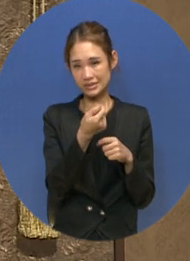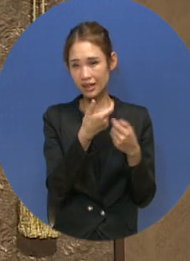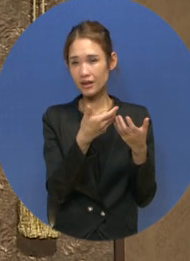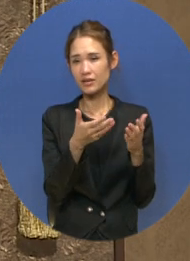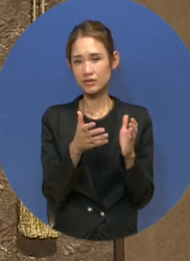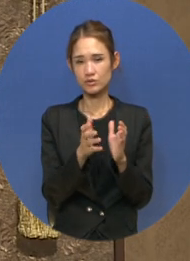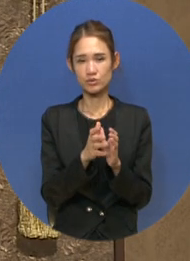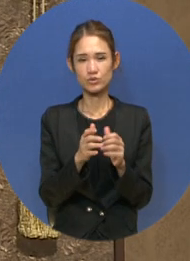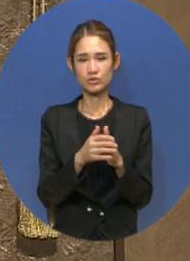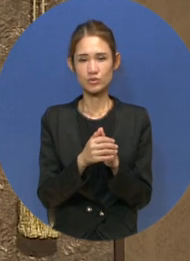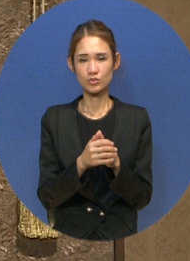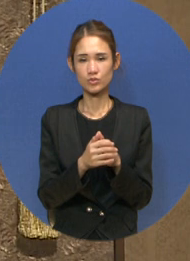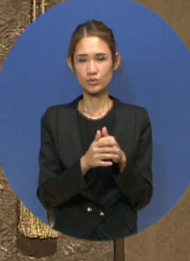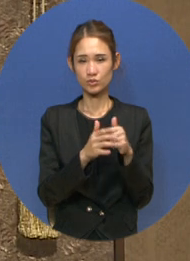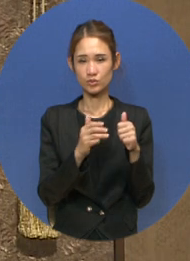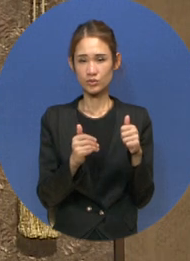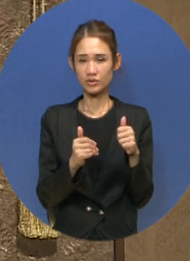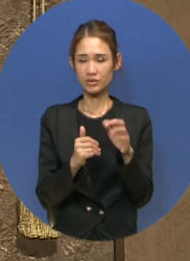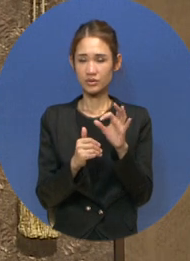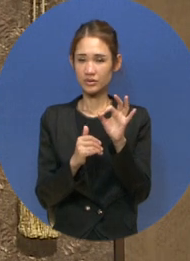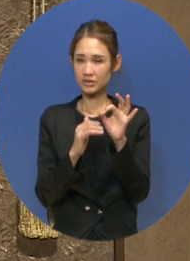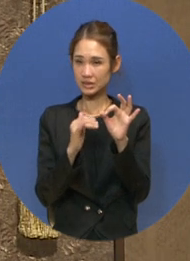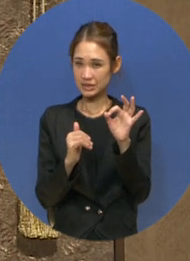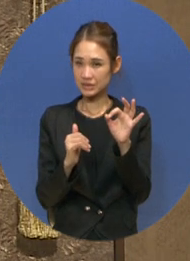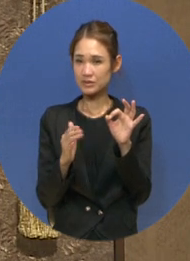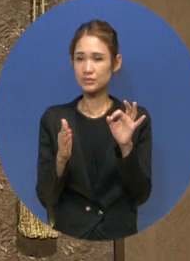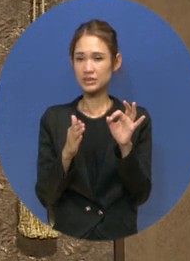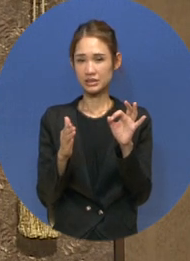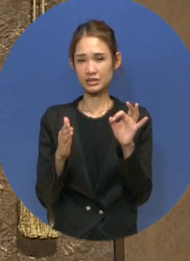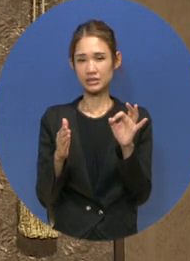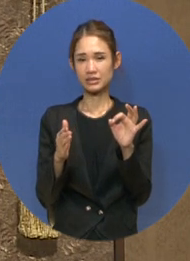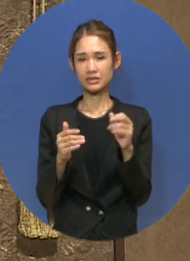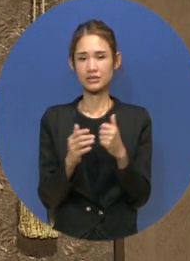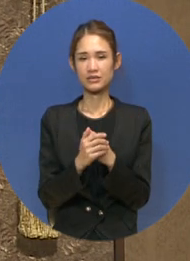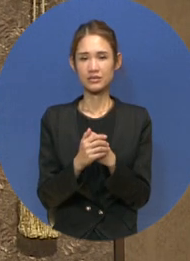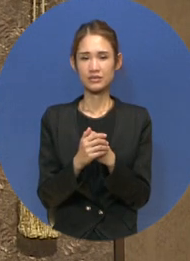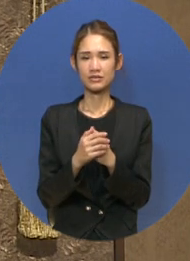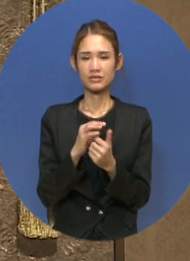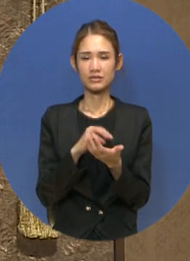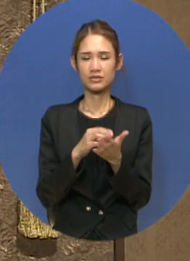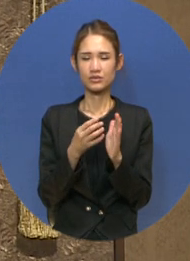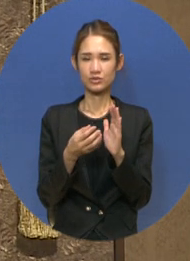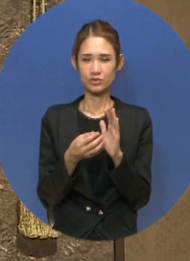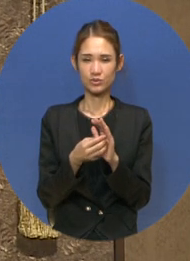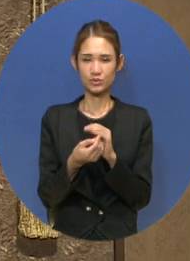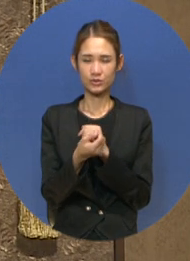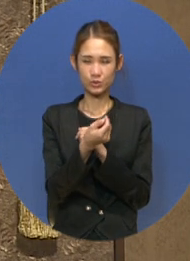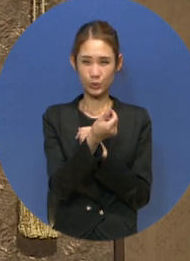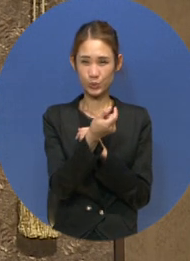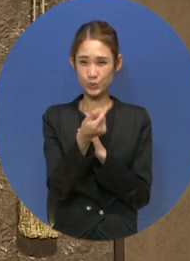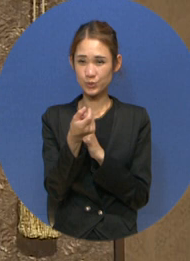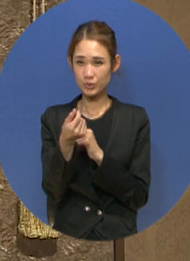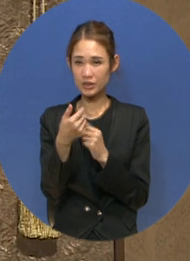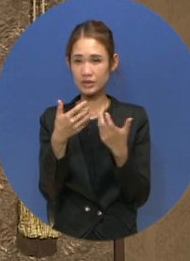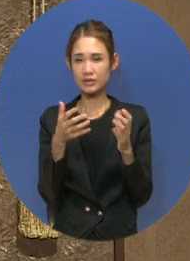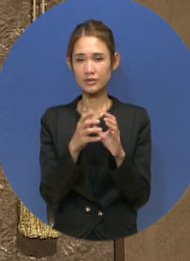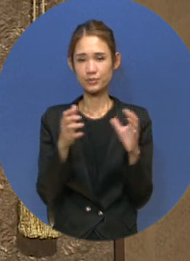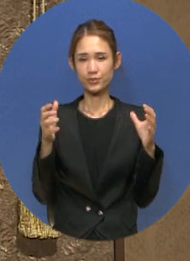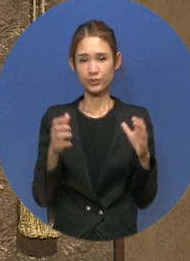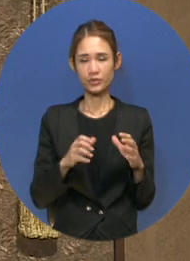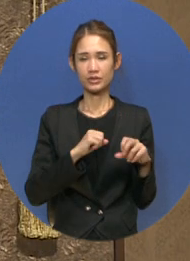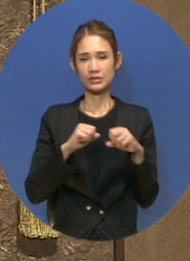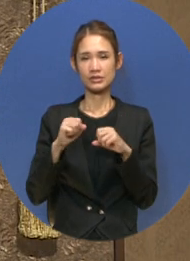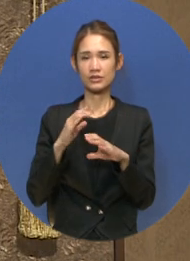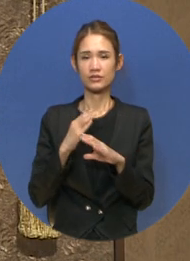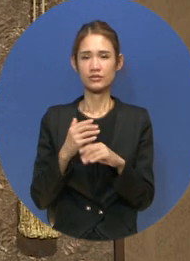이제 그 방학 프로그램으로 지금 시행을 하고 있습니다. 그래서 예. 5인에서 10인 정도로 소규모로 해서 네.